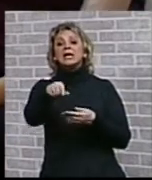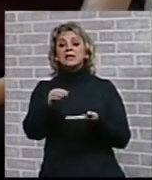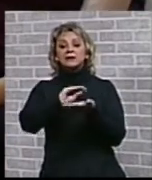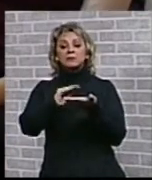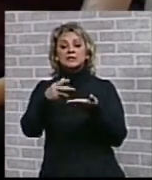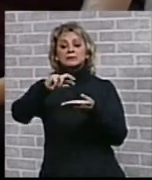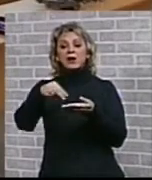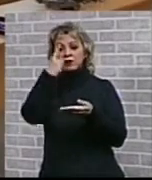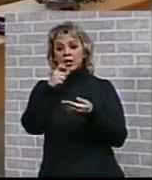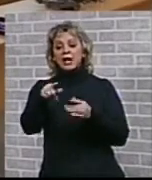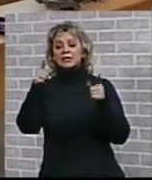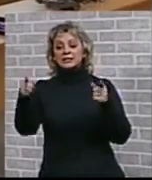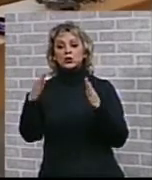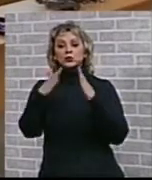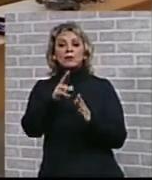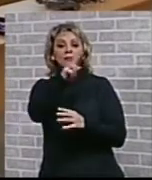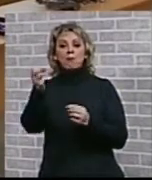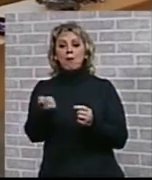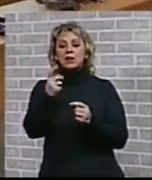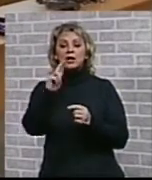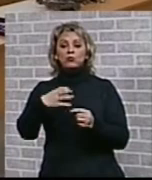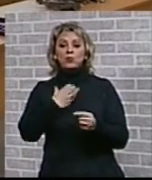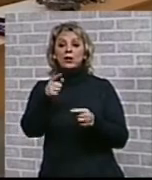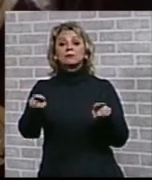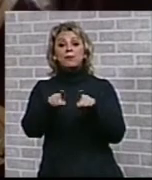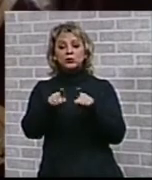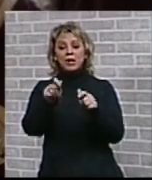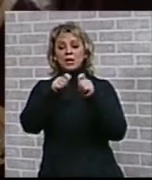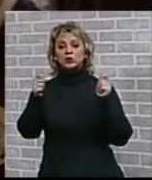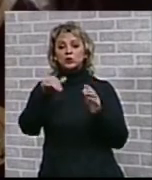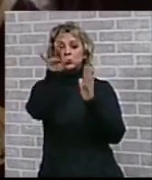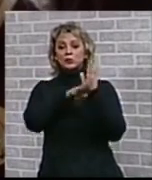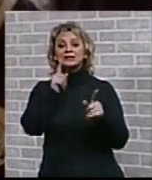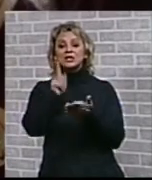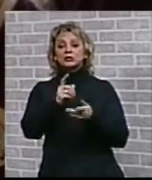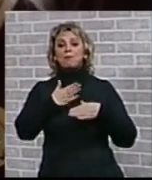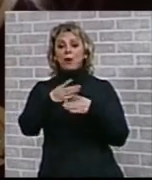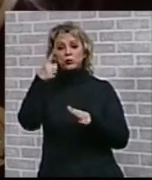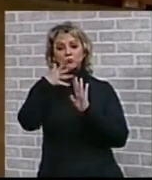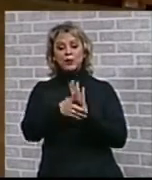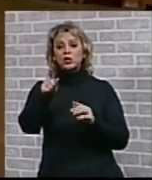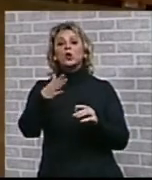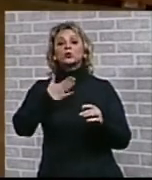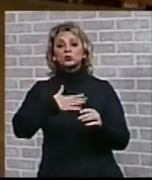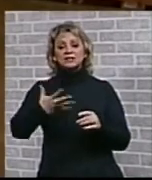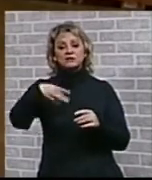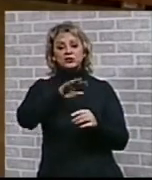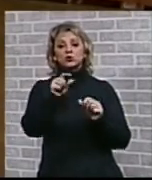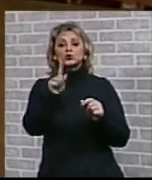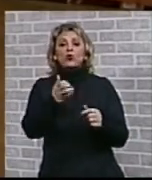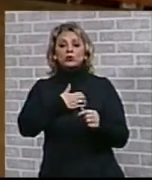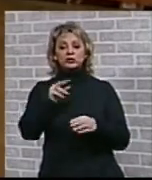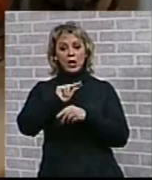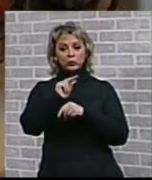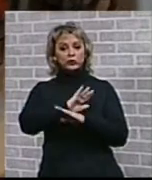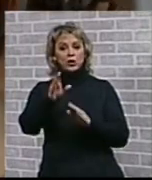справки. И расстояние от дома мало кого пугает. Так что подобные открытые уроки должны помочь школьникам понять. И у нас всему, что хочешь,